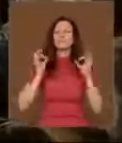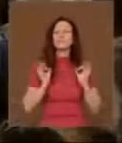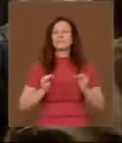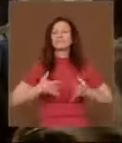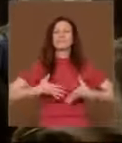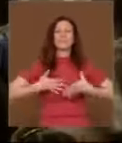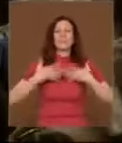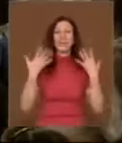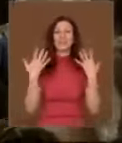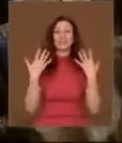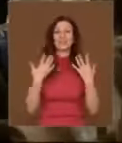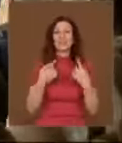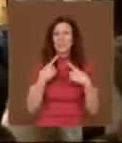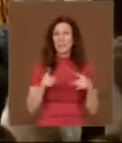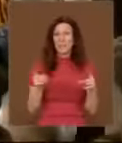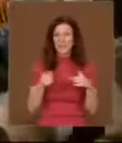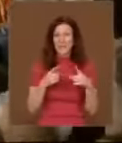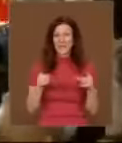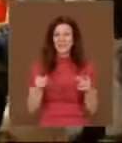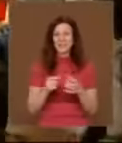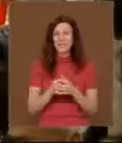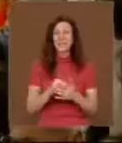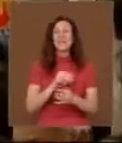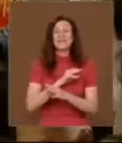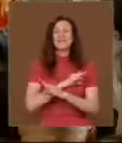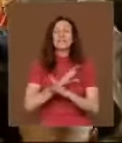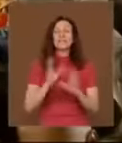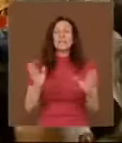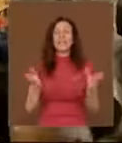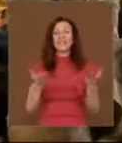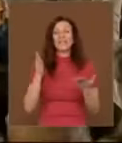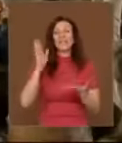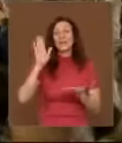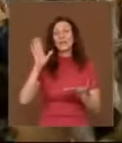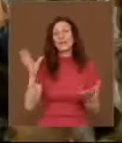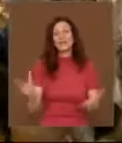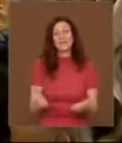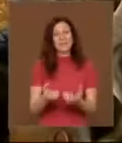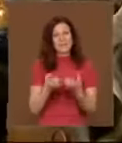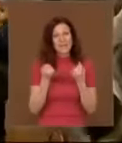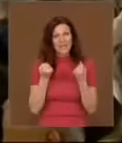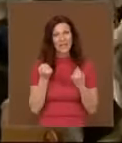празнична възкресна стихира. Възкресение Твое, Христе спасе, ангели поют на